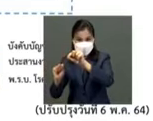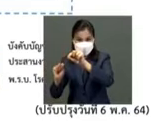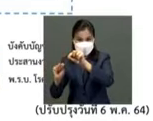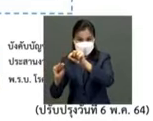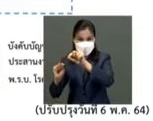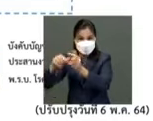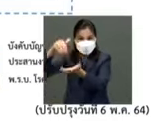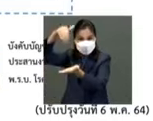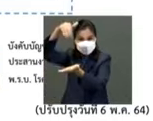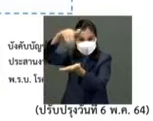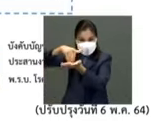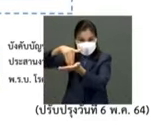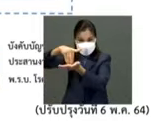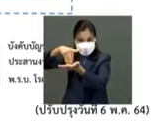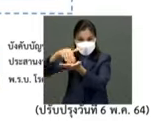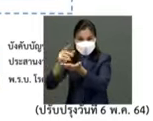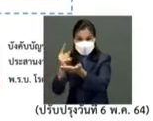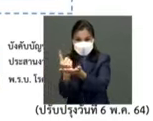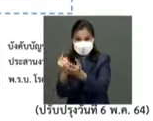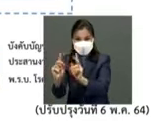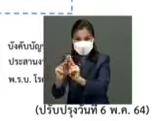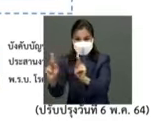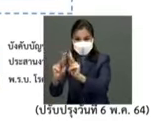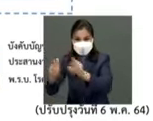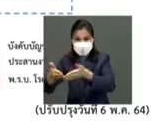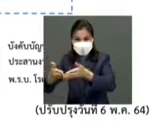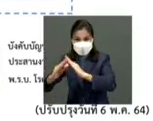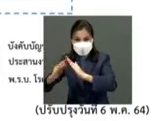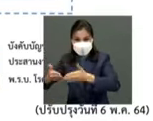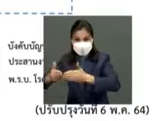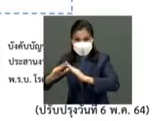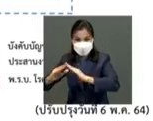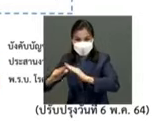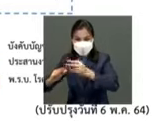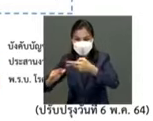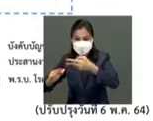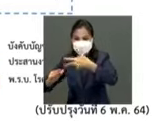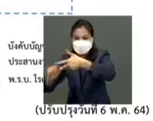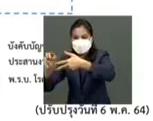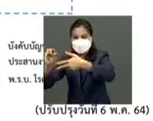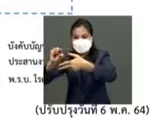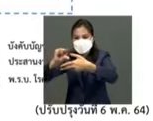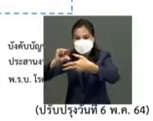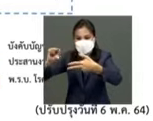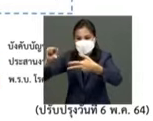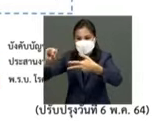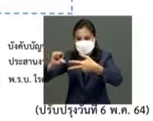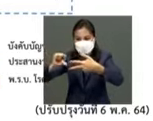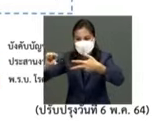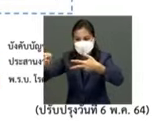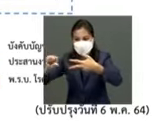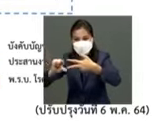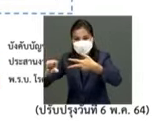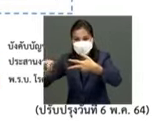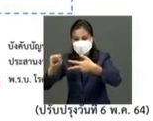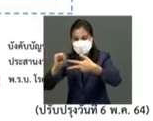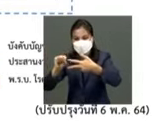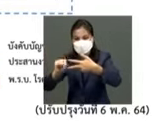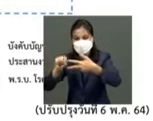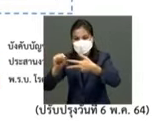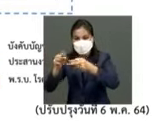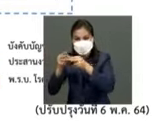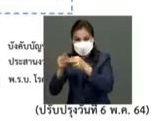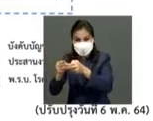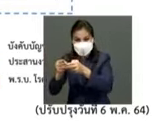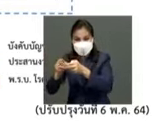10กับอีก2คณะกรรมการที่ตั้งขึ้นมาเมื่อวานนี้นะครับมีความเชื่อมโยงก็คือจะเป็นเรื่องของการตั้งขึ้นมาโดยเฉพาะ